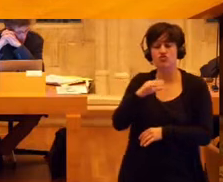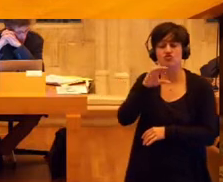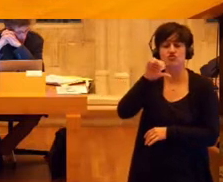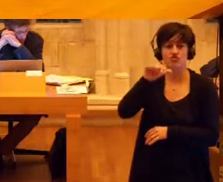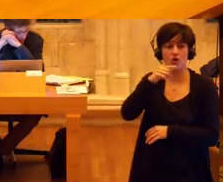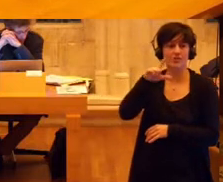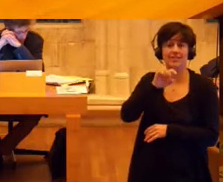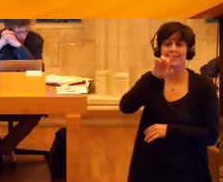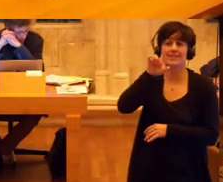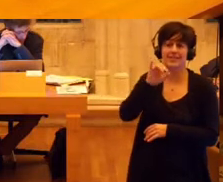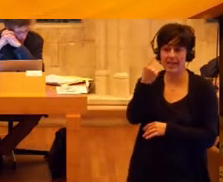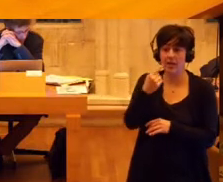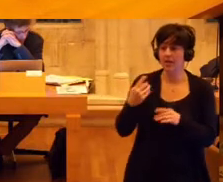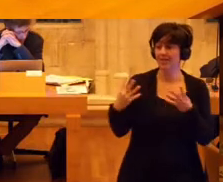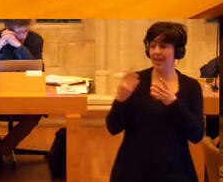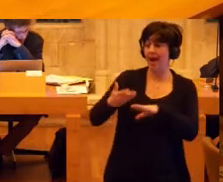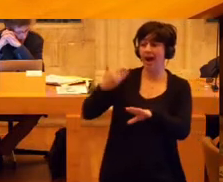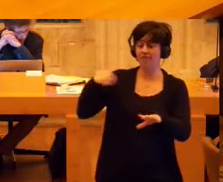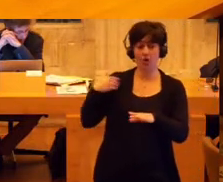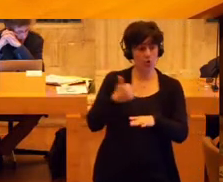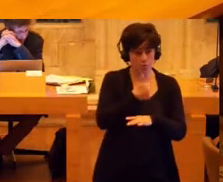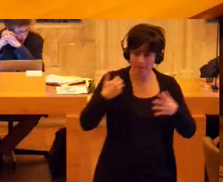guerre. Je vous remercie.